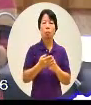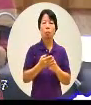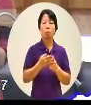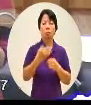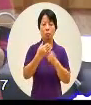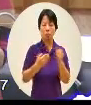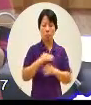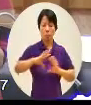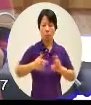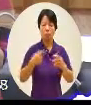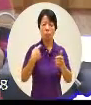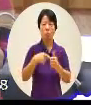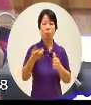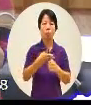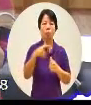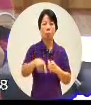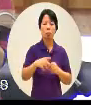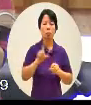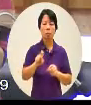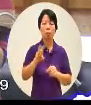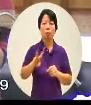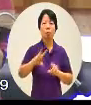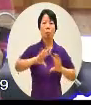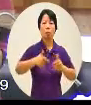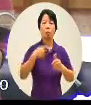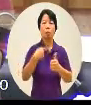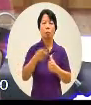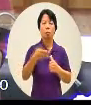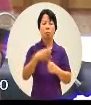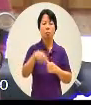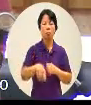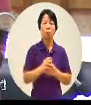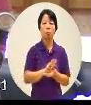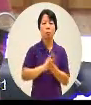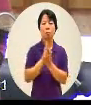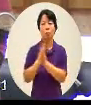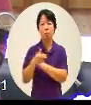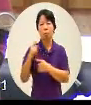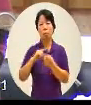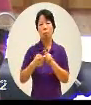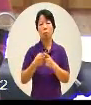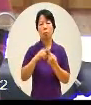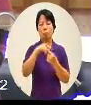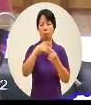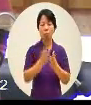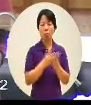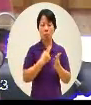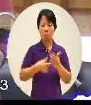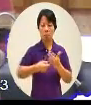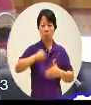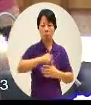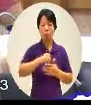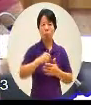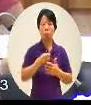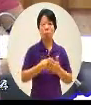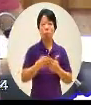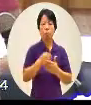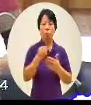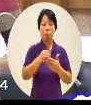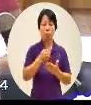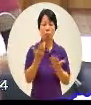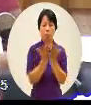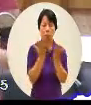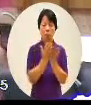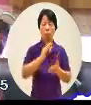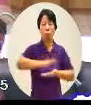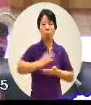教，其实争议都很多。但是不变的就是升学压力，好、哦，这个升学压力一样还是